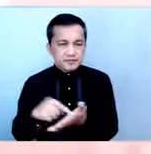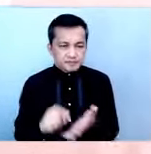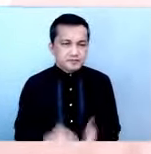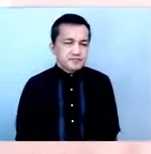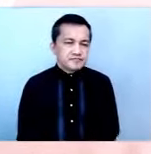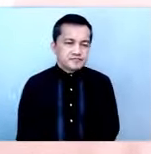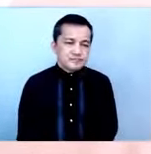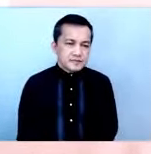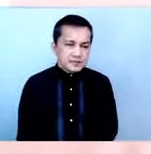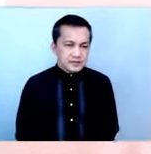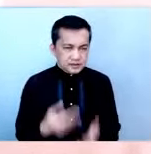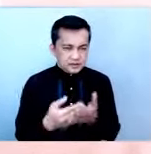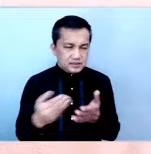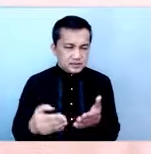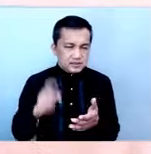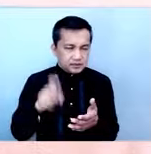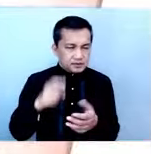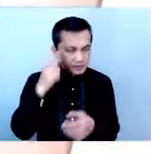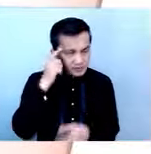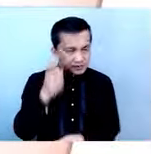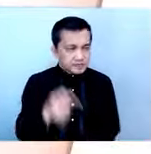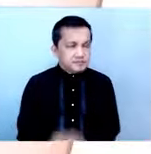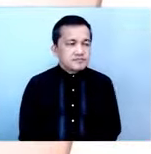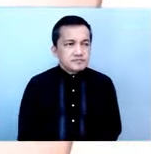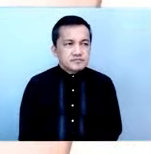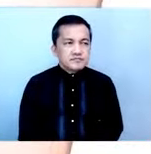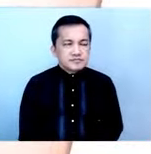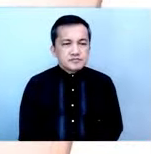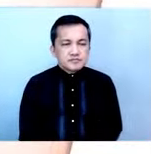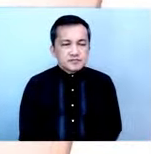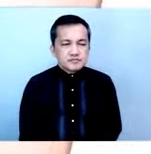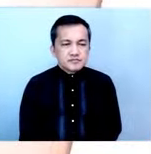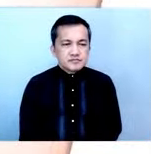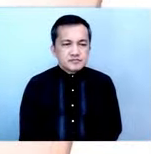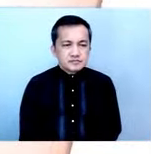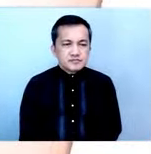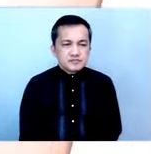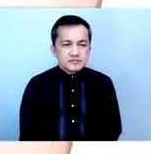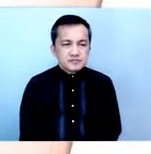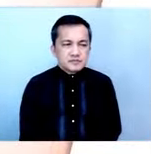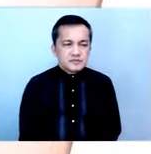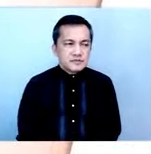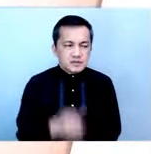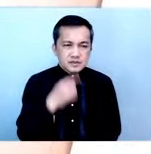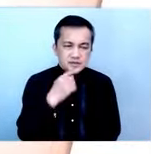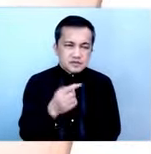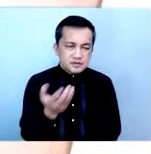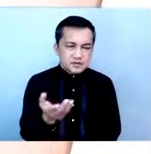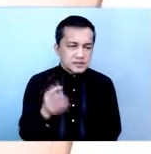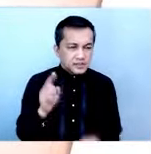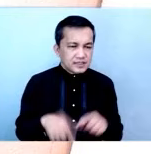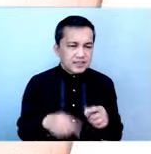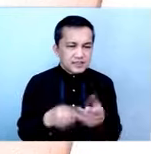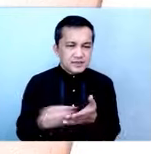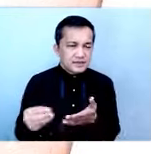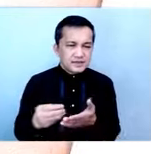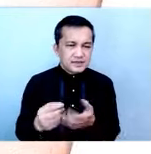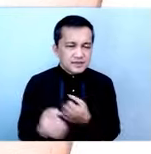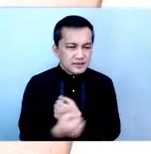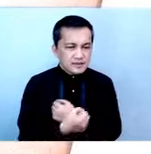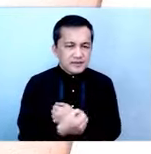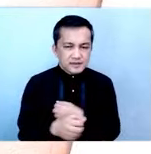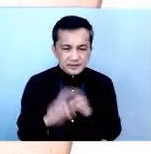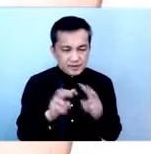na kailangan mong isaalam-alam. So yung sinasabi, yung diba, si ano nga, si Don Bell, can't buy me love. Yes. Ano sa tingin mo,